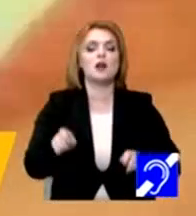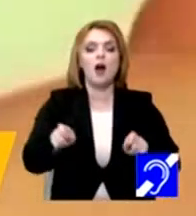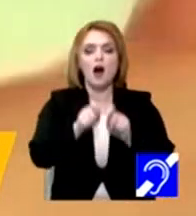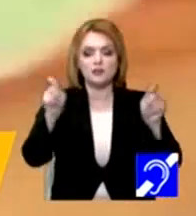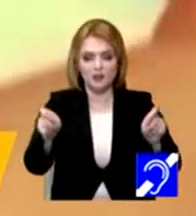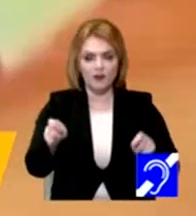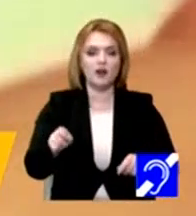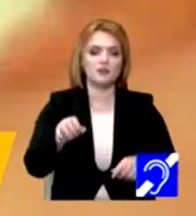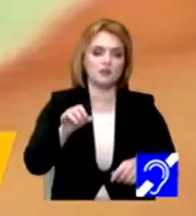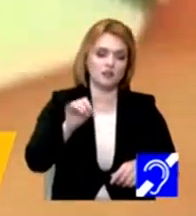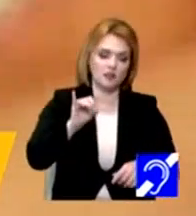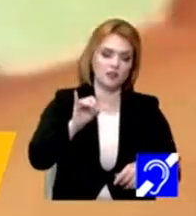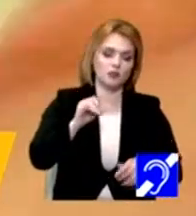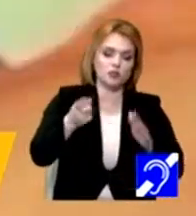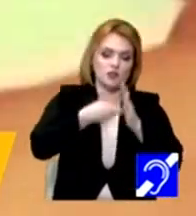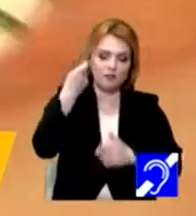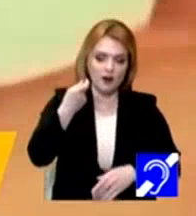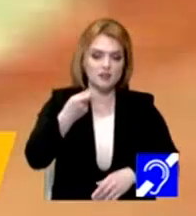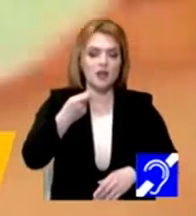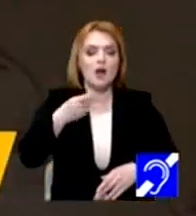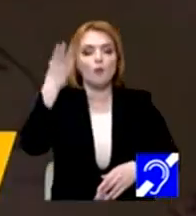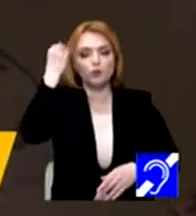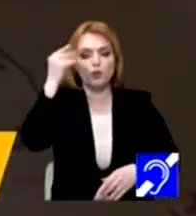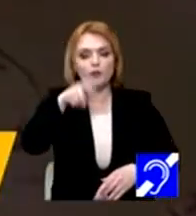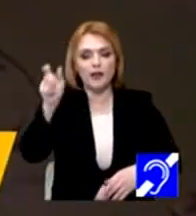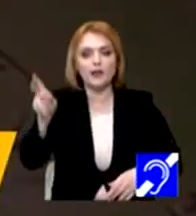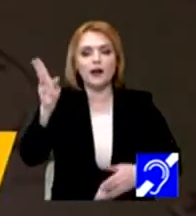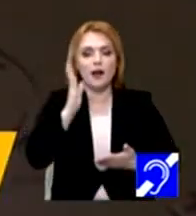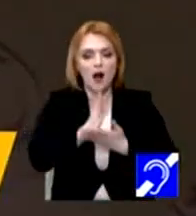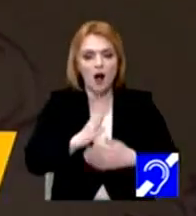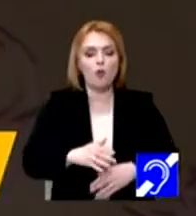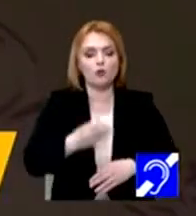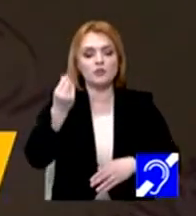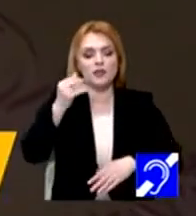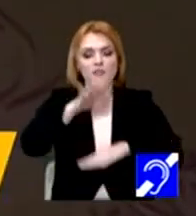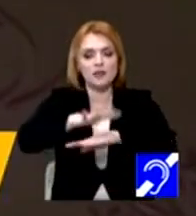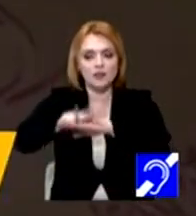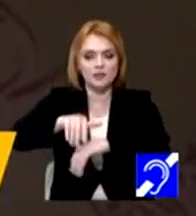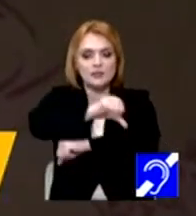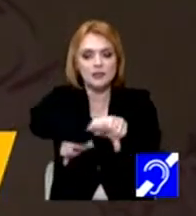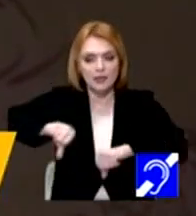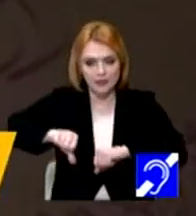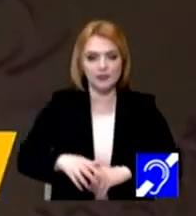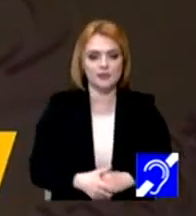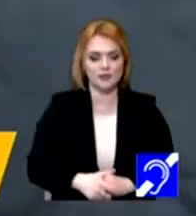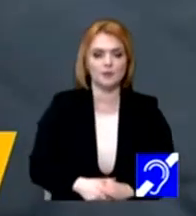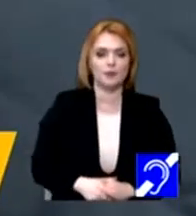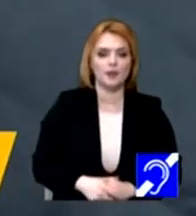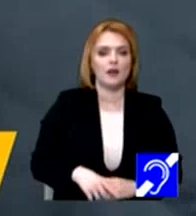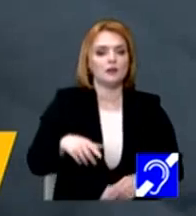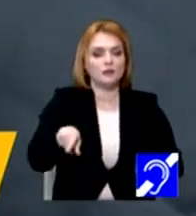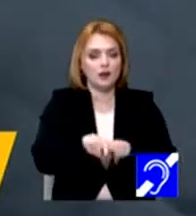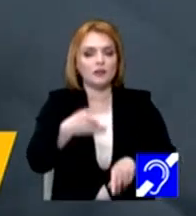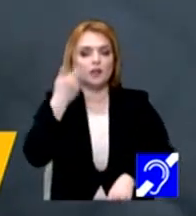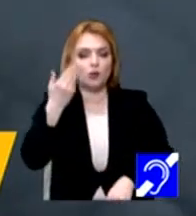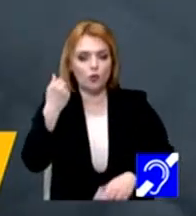care se eschivează de la declararea veniturilor și plata impozitelor. Schimbul de informații va conține numele persoanei, adresa, codul